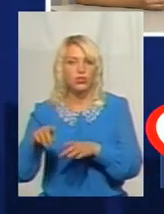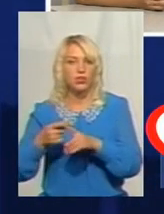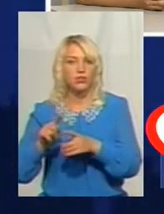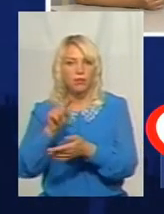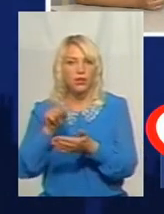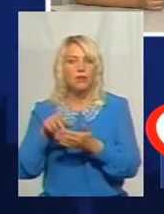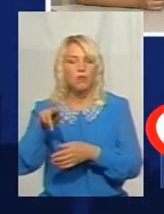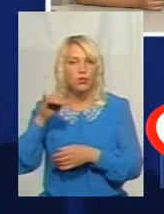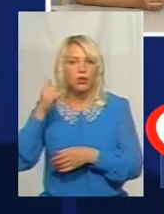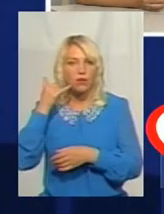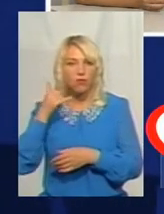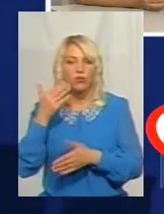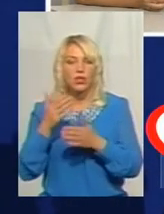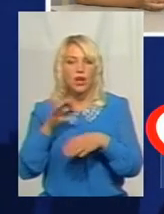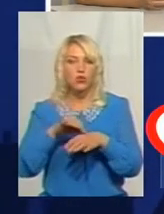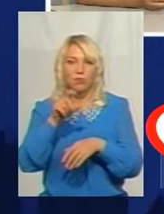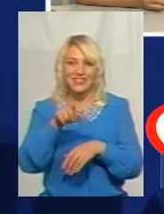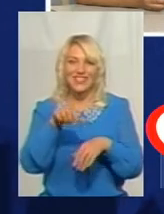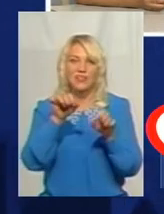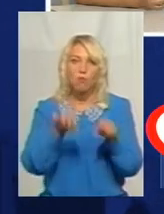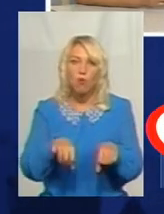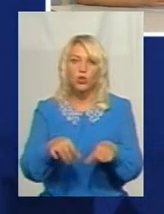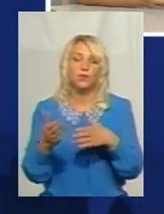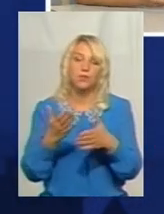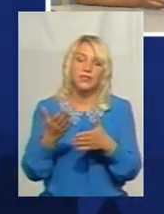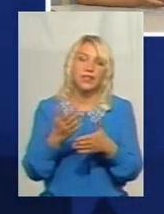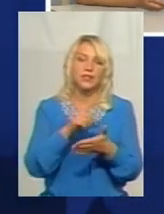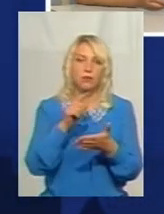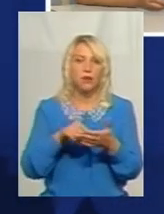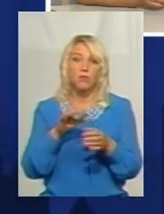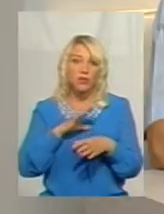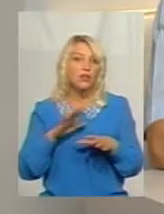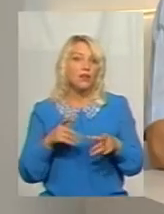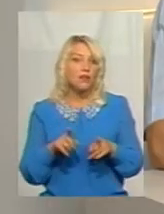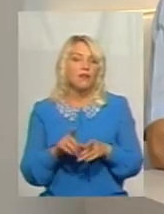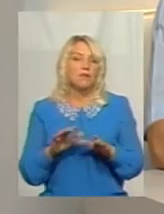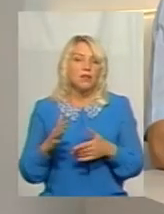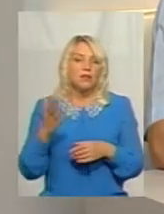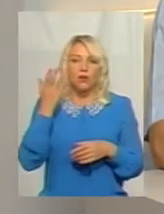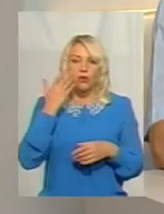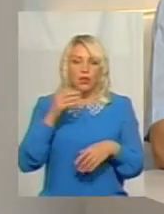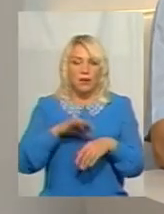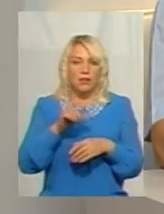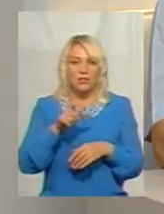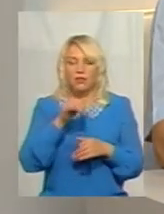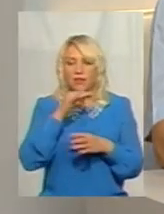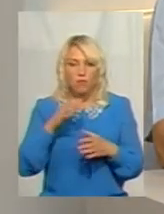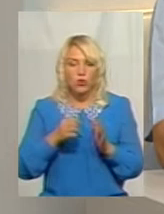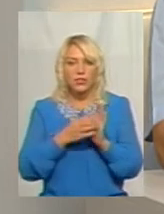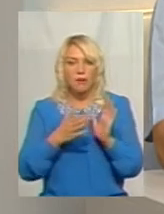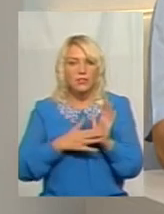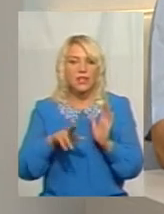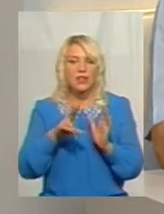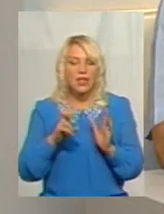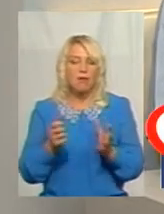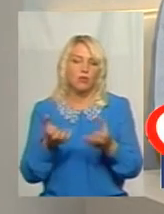пацієнт може просто з деяких... Бувають такі випадки, коли пацієнт не може записатися на прийом до